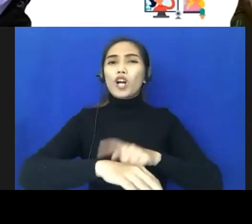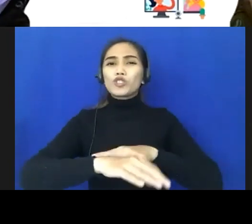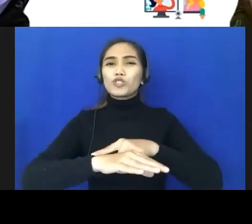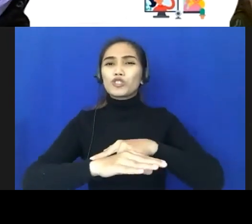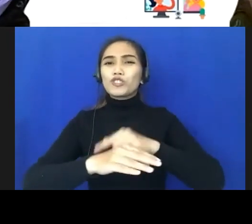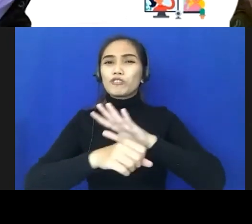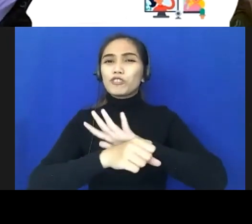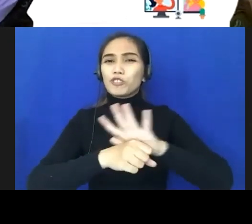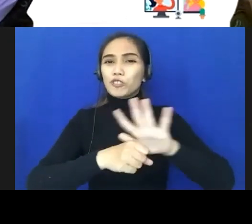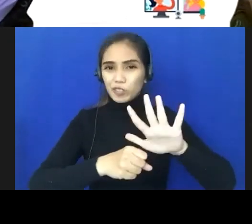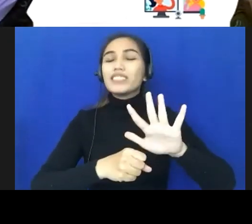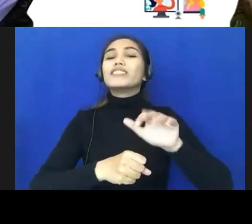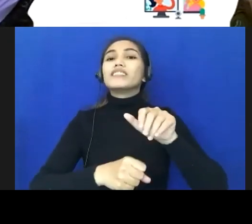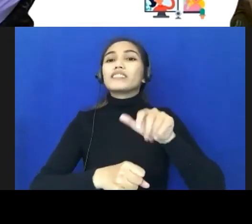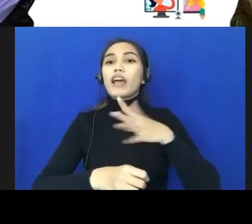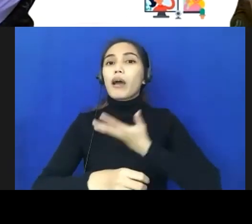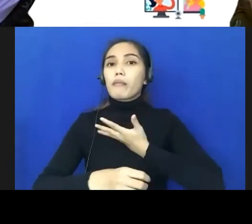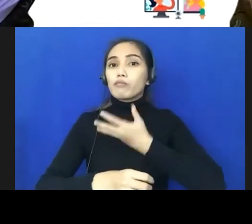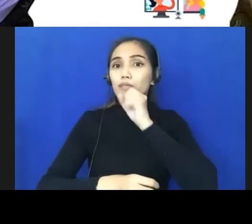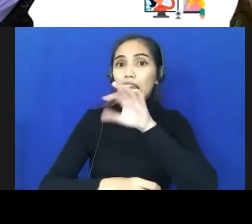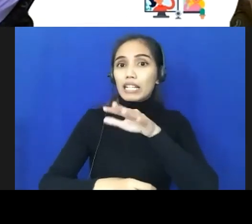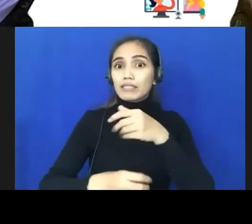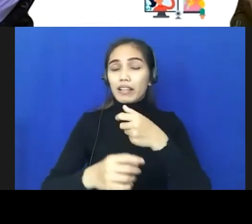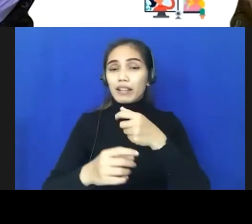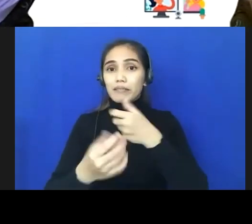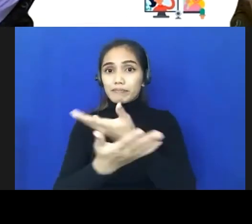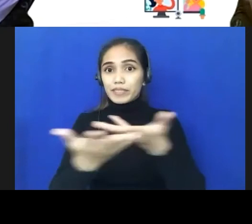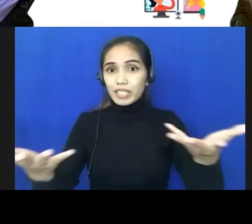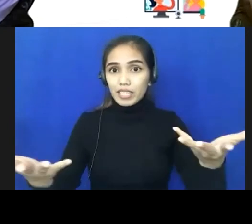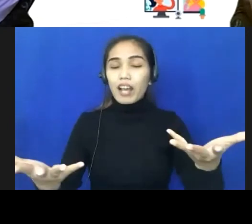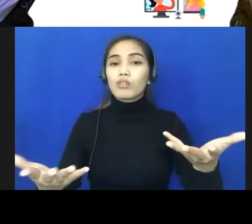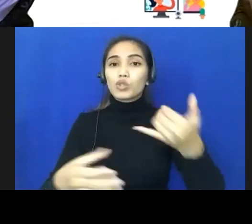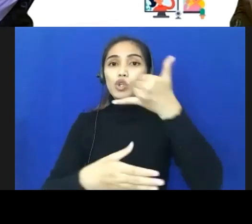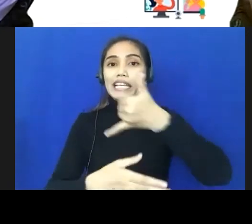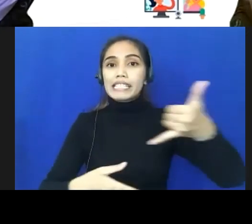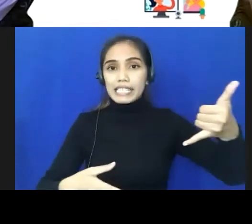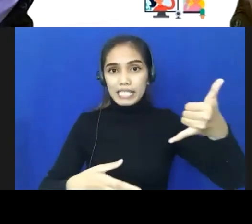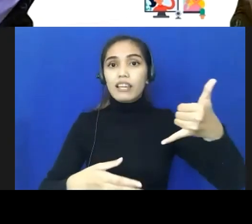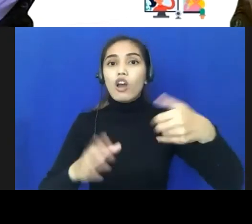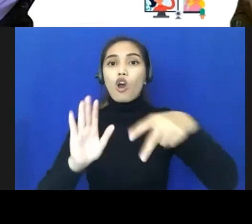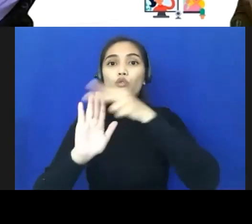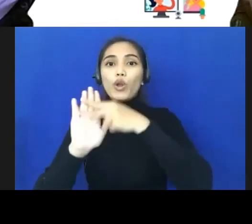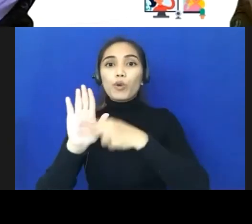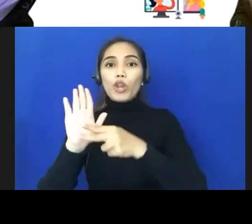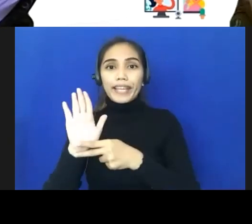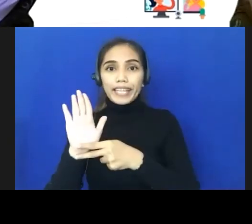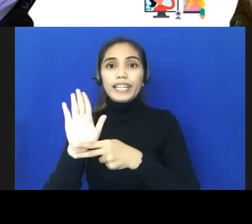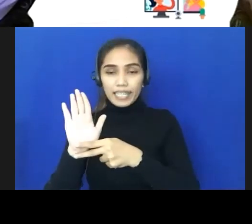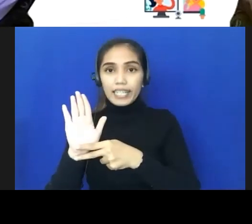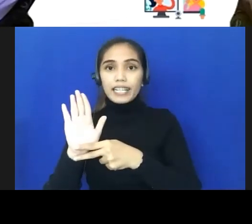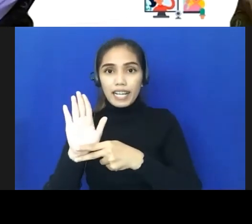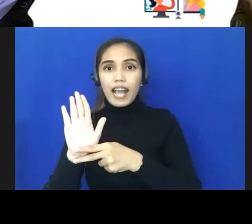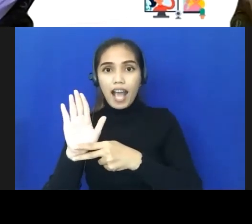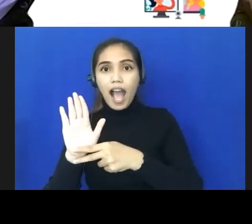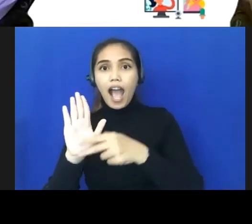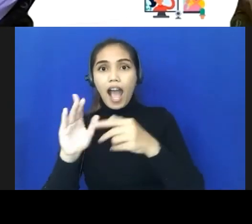acara. Saya mengingatkan kembali kepada para peserta untuk mengisi formulir kehadiran dengan mengklik tautan yang